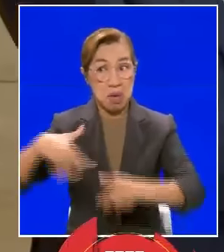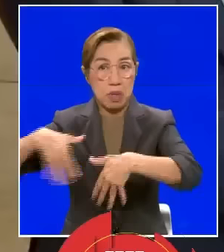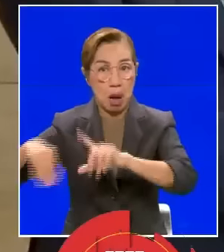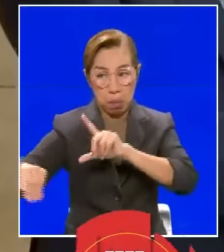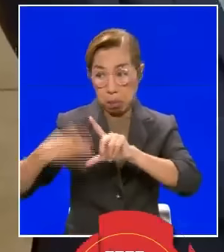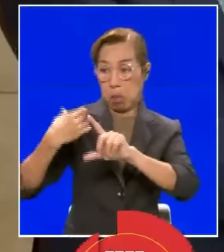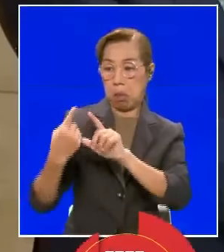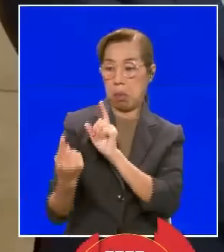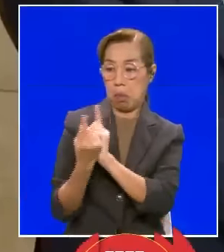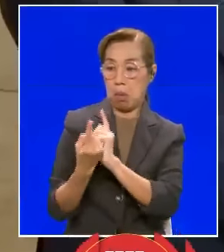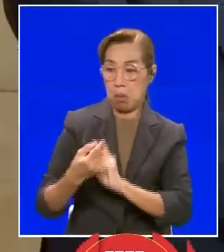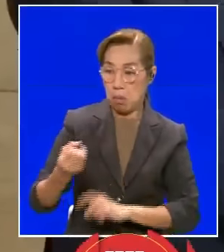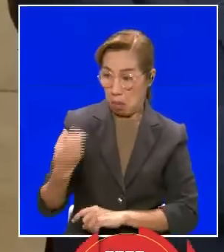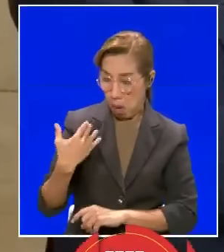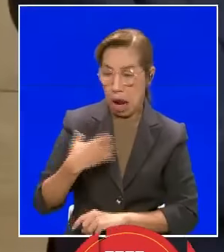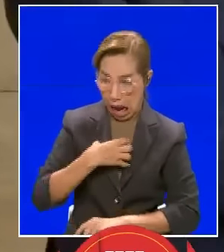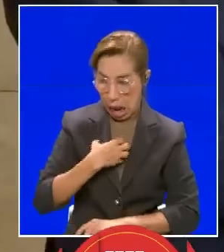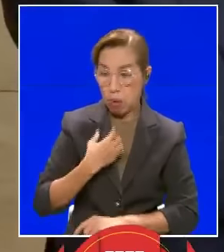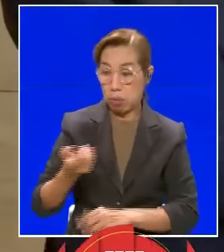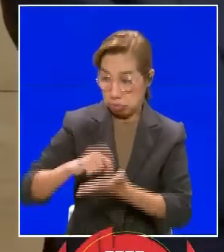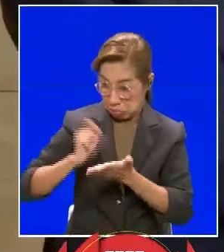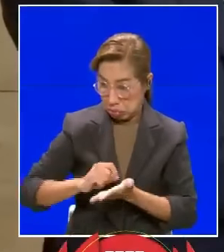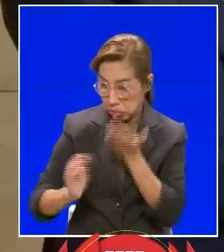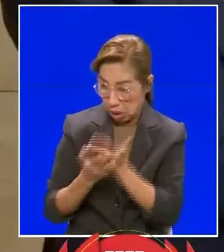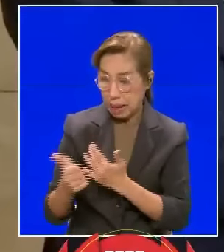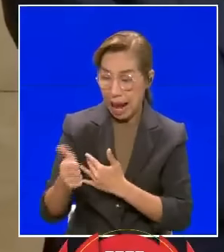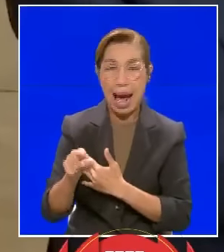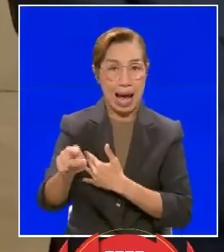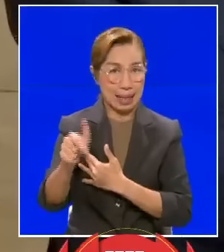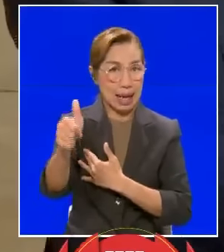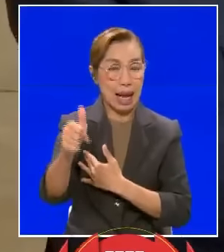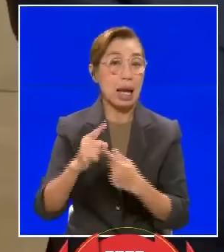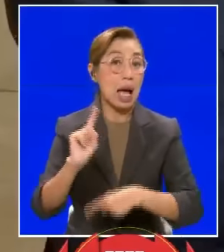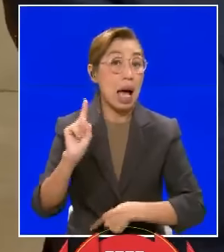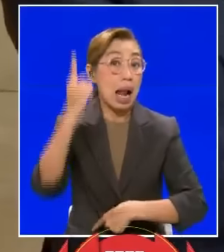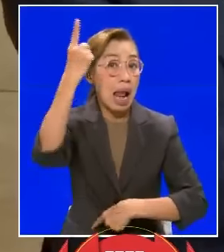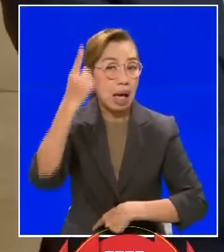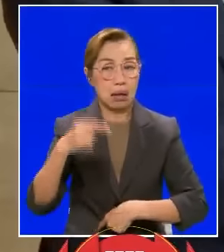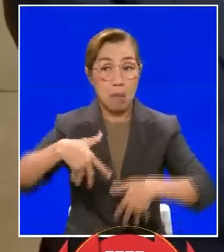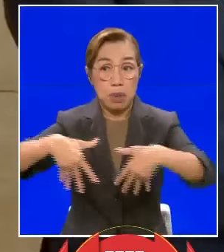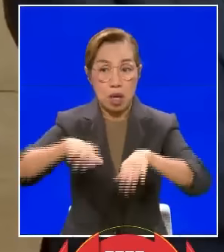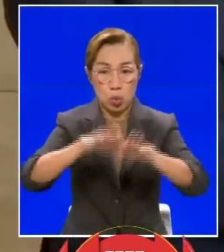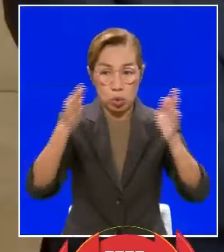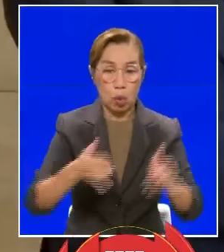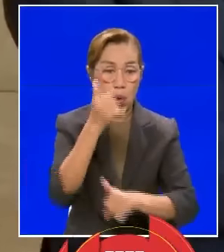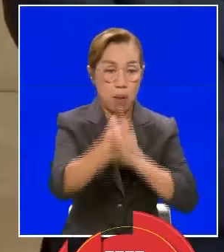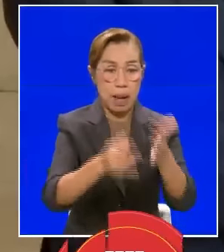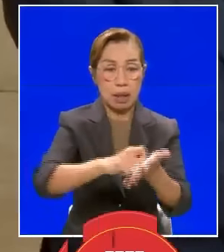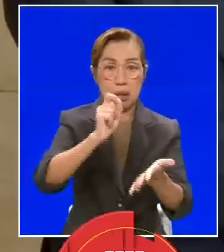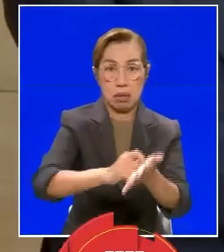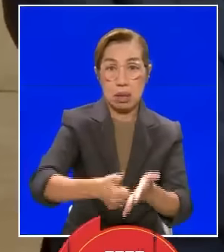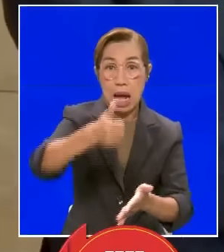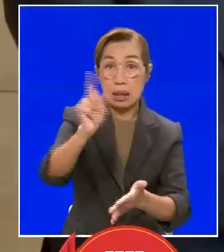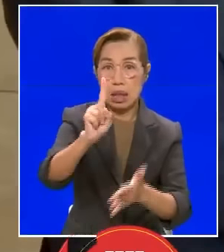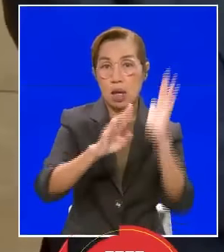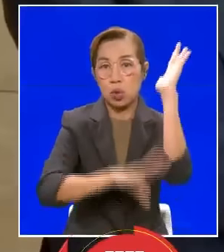งชื่อด้วยเดี๋ยวจะเปิดจุดแรกให้ประชาชนลงชื่อที่สงขลาซึ่งเป็นบ้านเกิดของบิ๊กโจ๊กพรุ่งนี้เป็นวันแรกเลยค่ะแล้ว